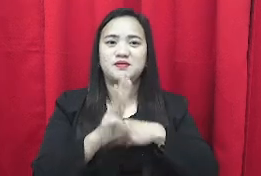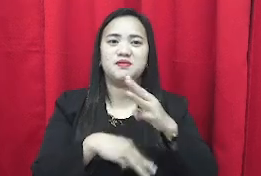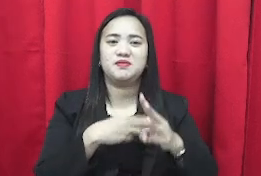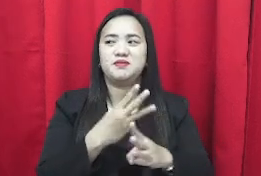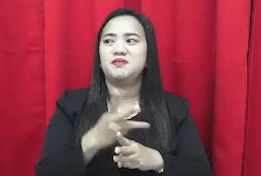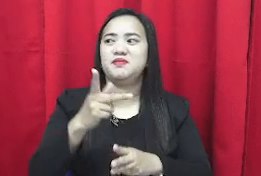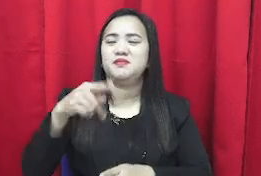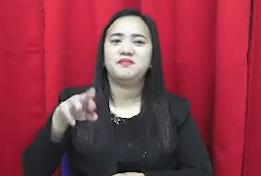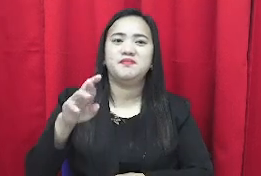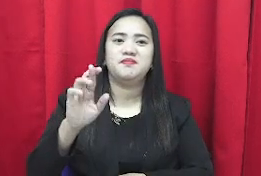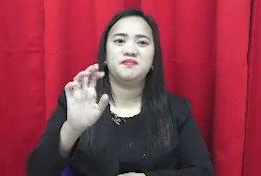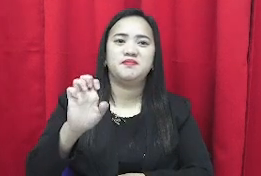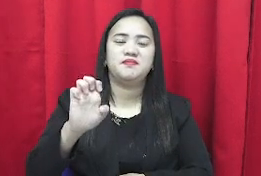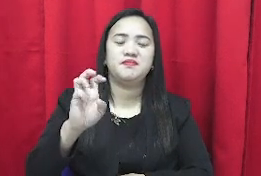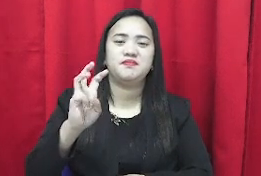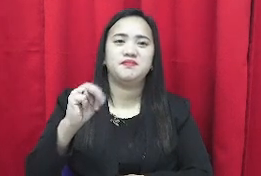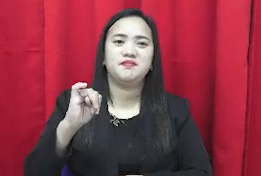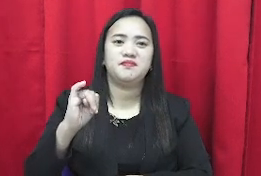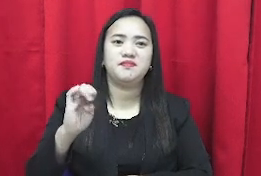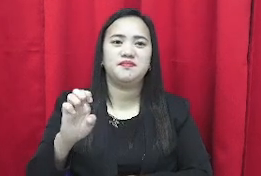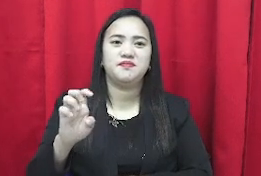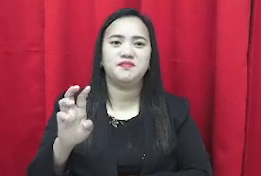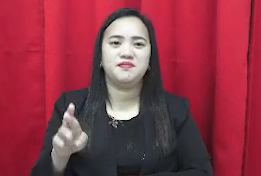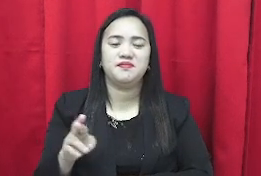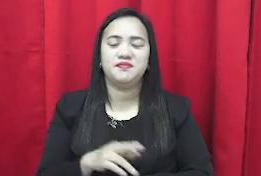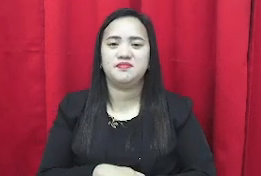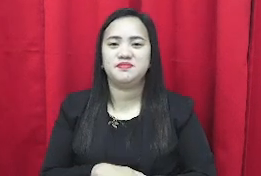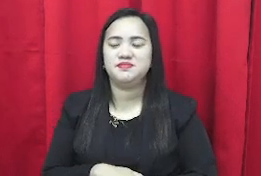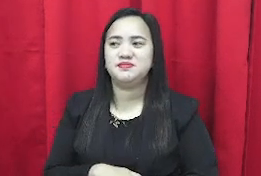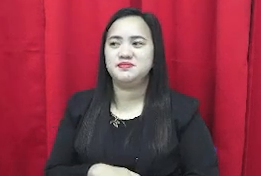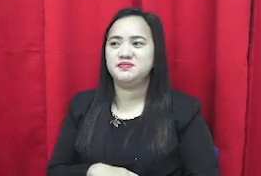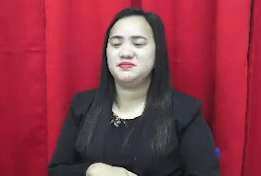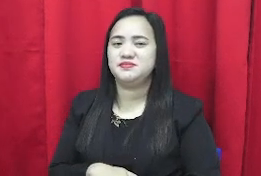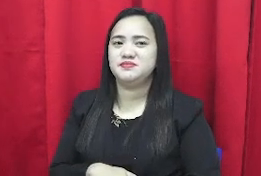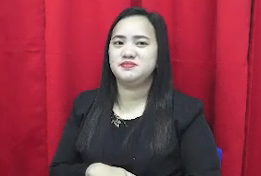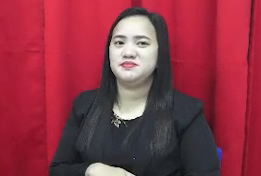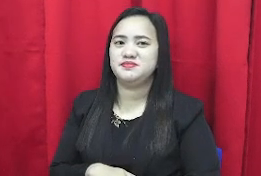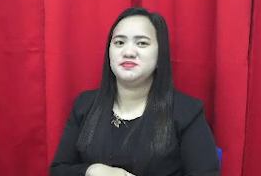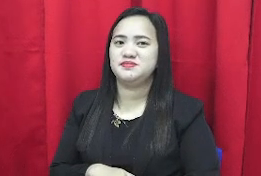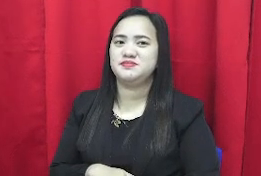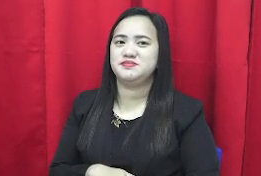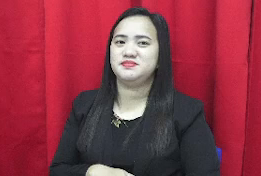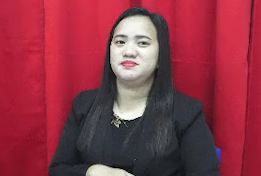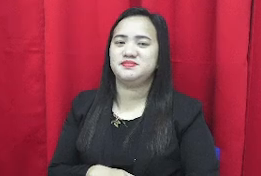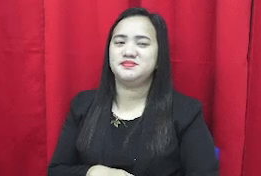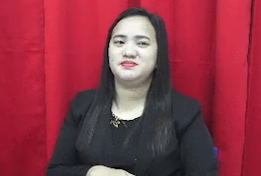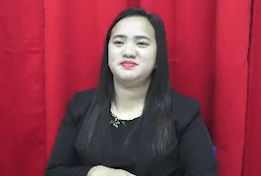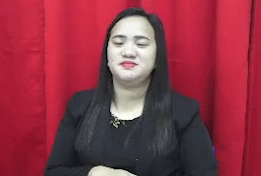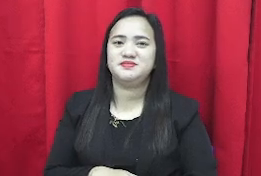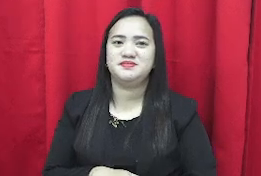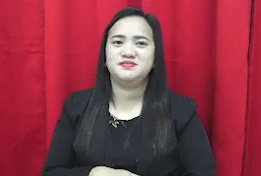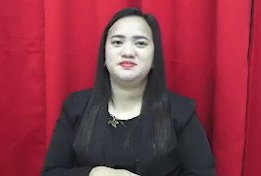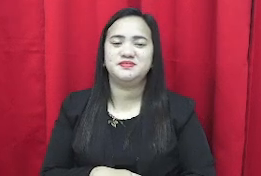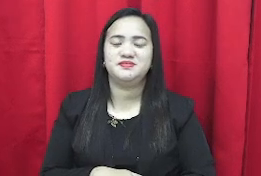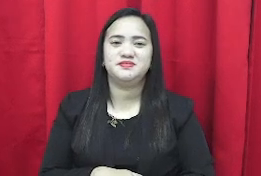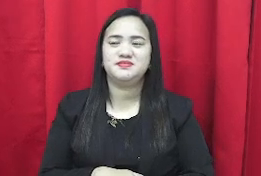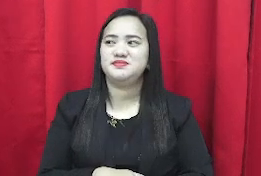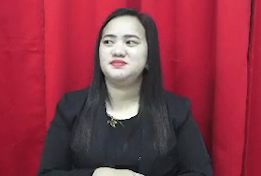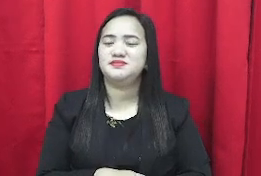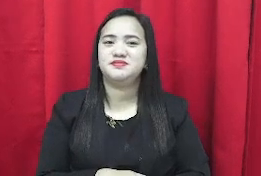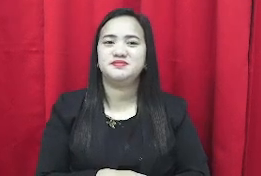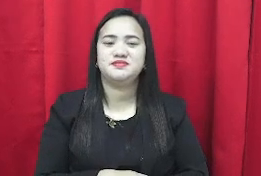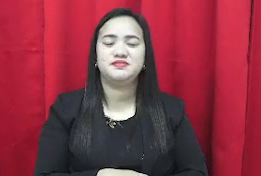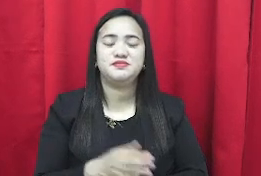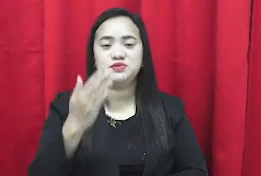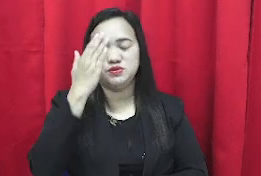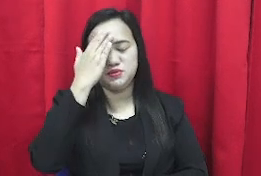sa malal humot ng kape maraming salamat at sana Pagpalain ka ng Panginoon at ah mo mga